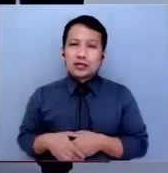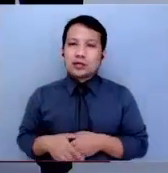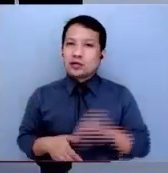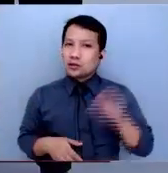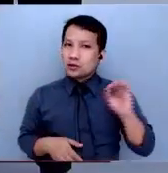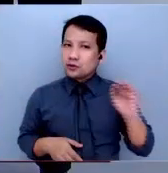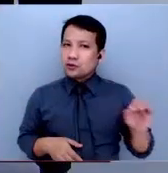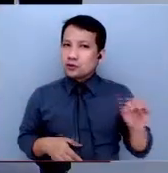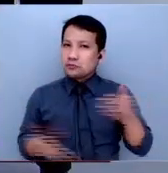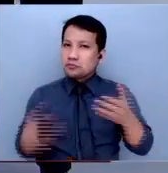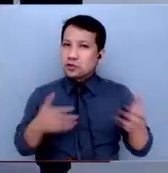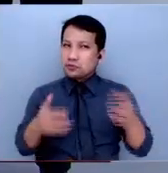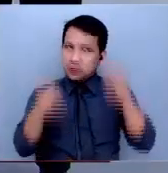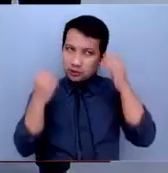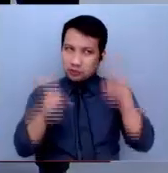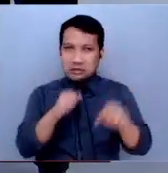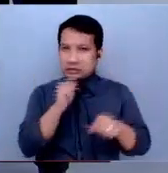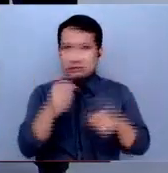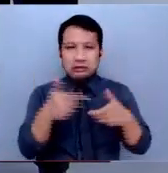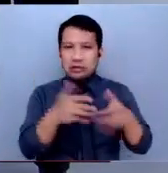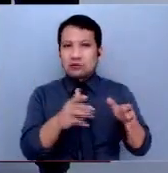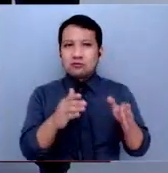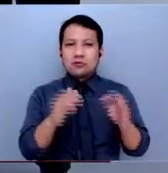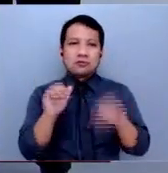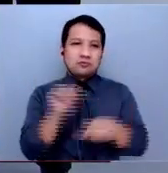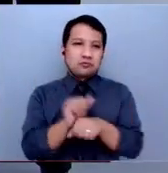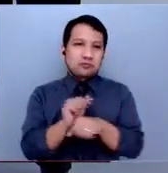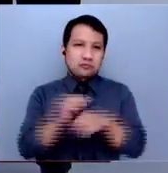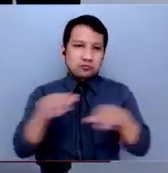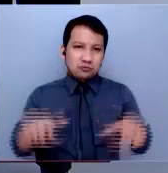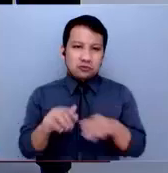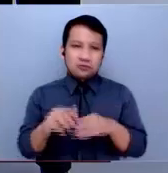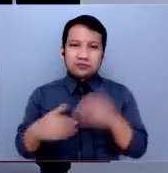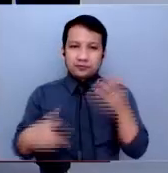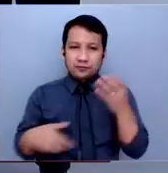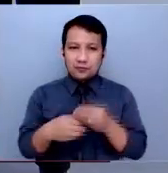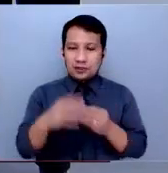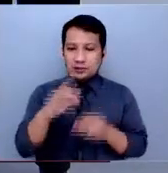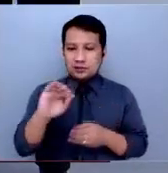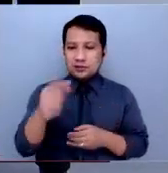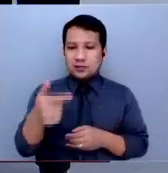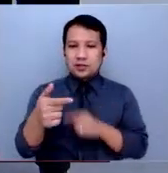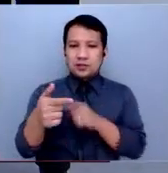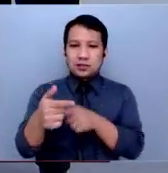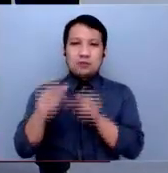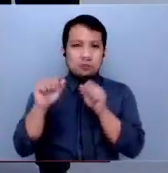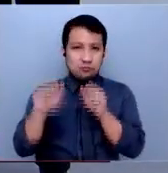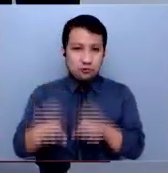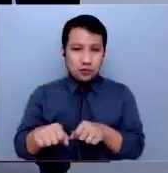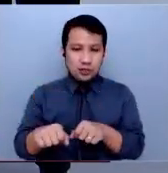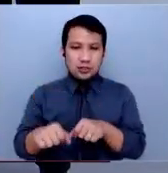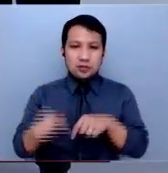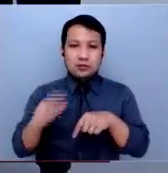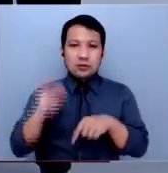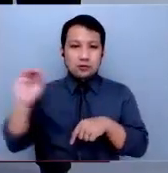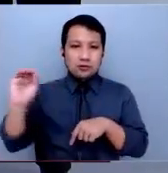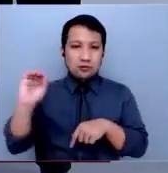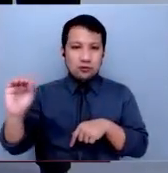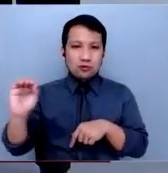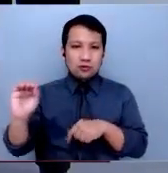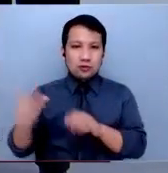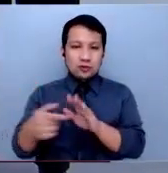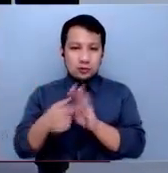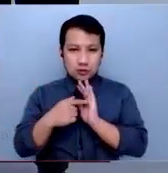maring hindi na sila papasukin. At dagdag dyan ng DILG, pwedeng magpataw ng sariling mandatory